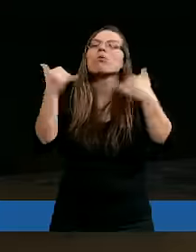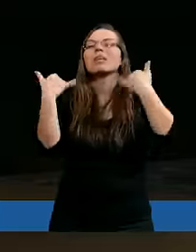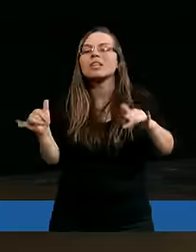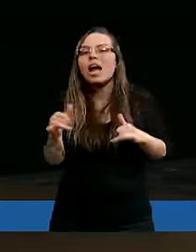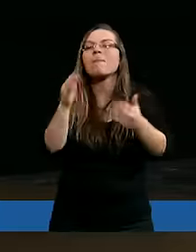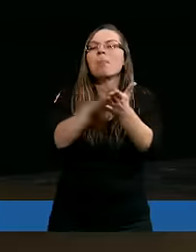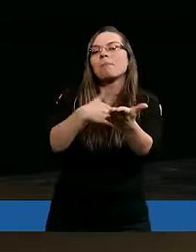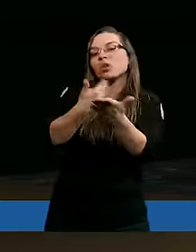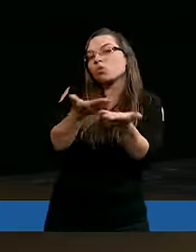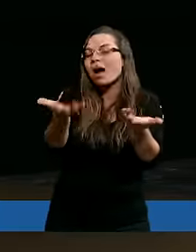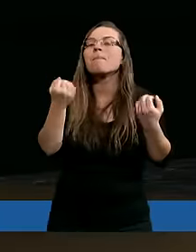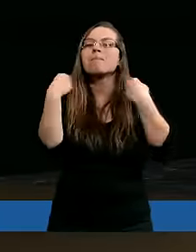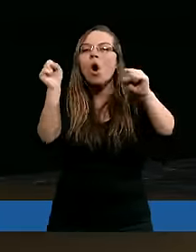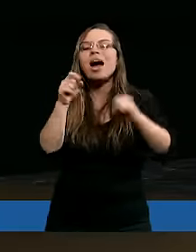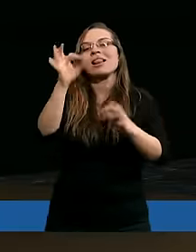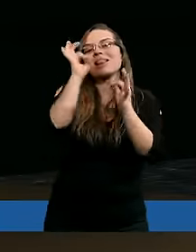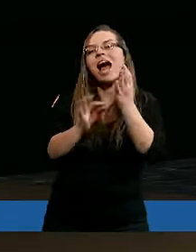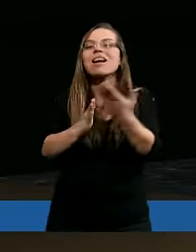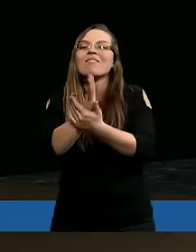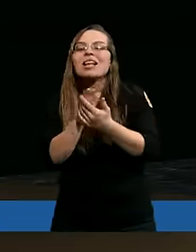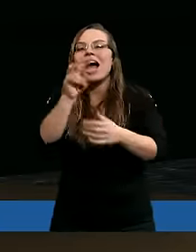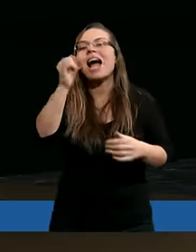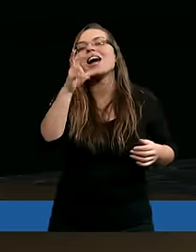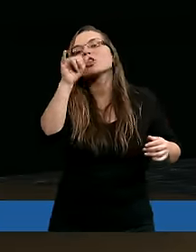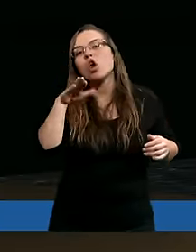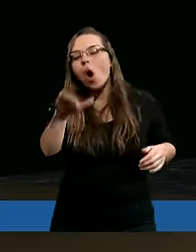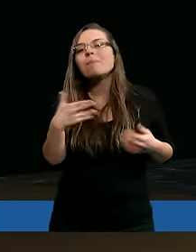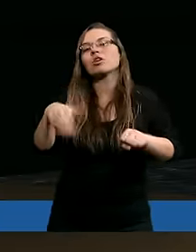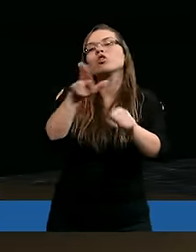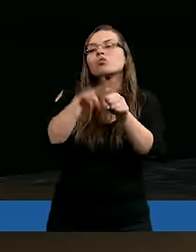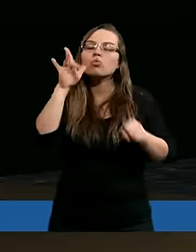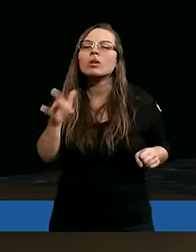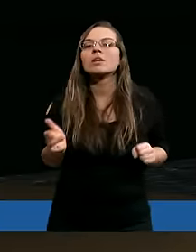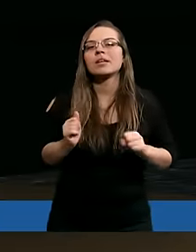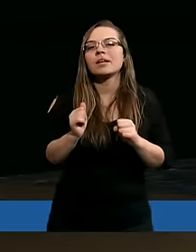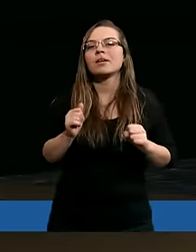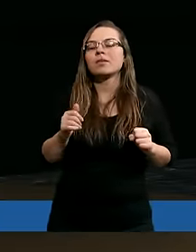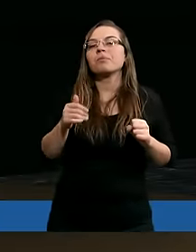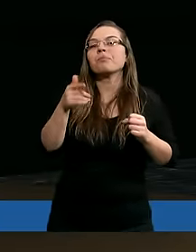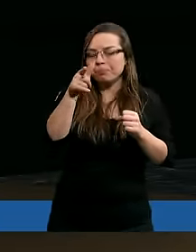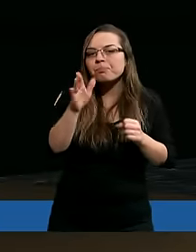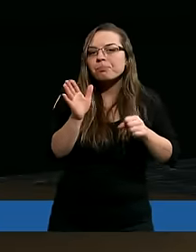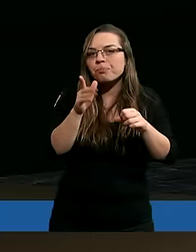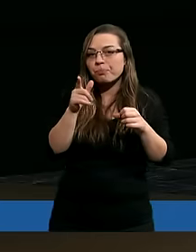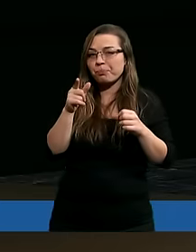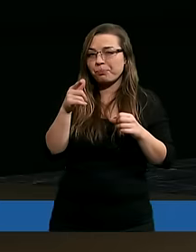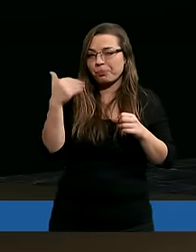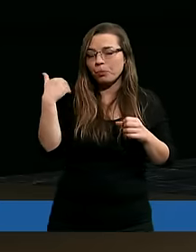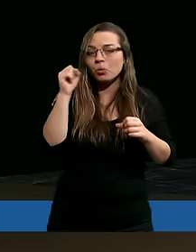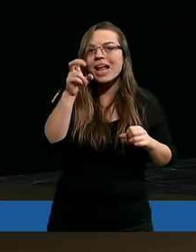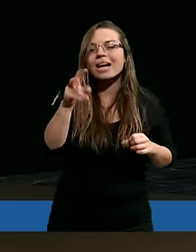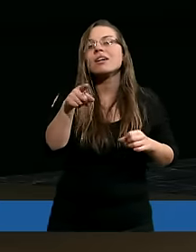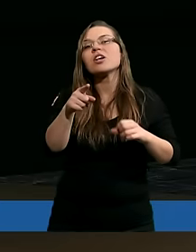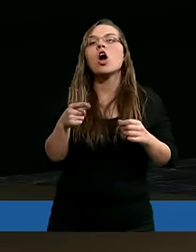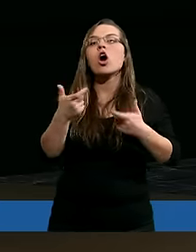przykłady bohaterów prawie że idealnych wiary, takich jak Hiob, którzy jednak byli znani na tym całym świecie, tak? I